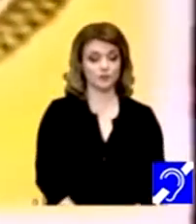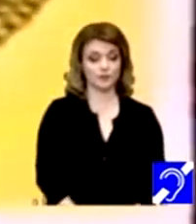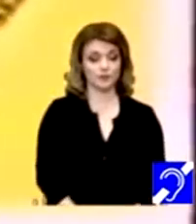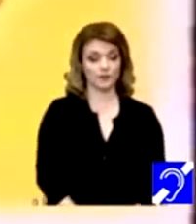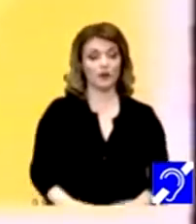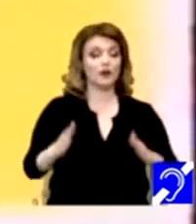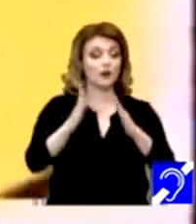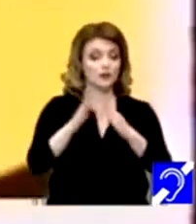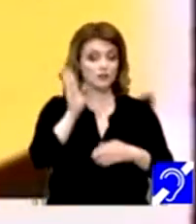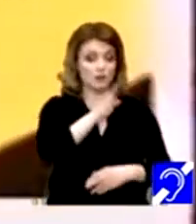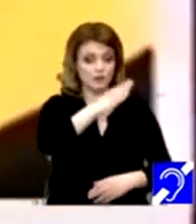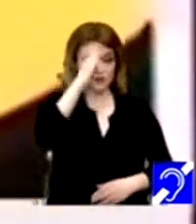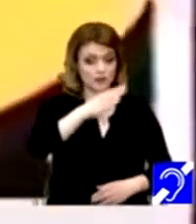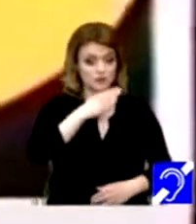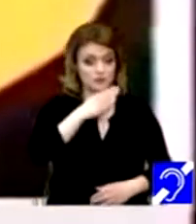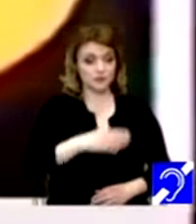Casă Părintească,